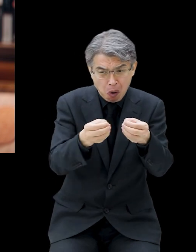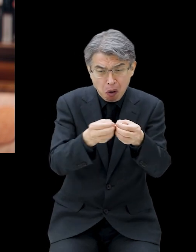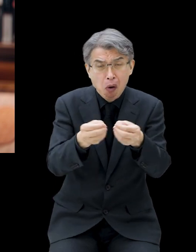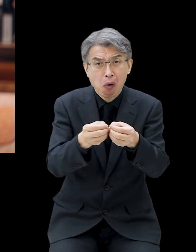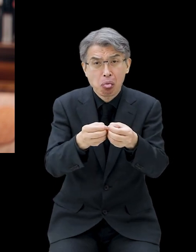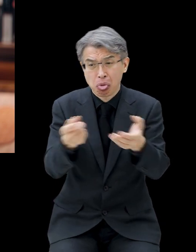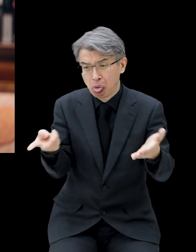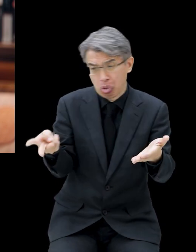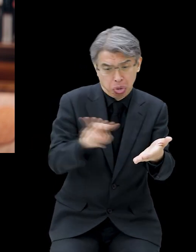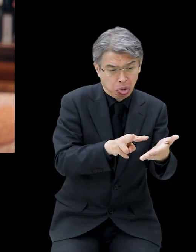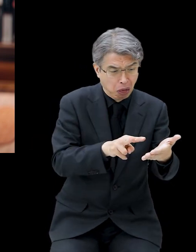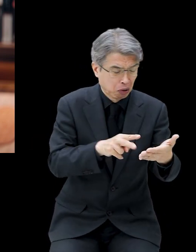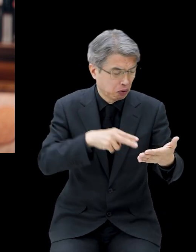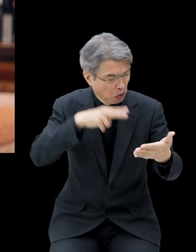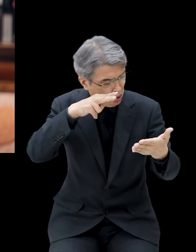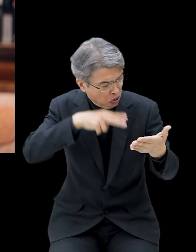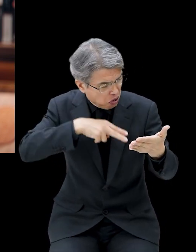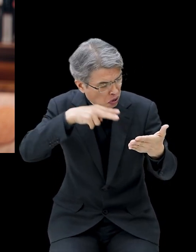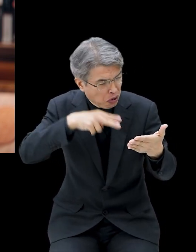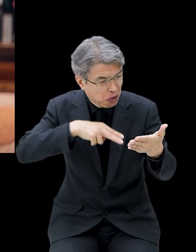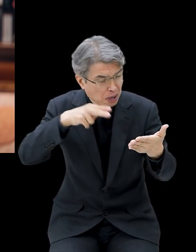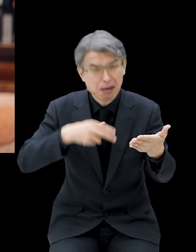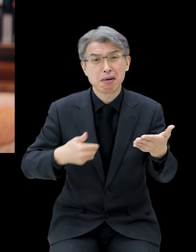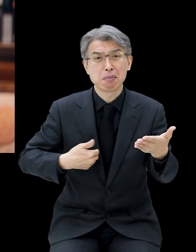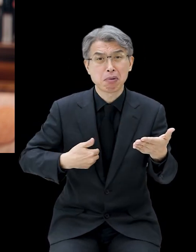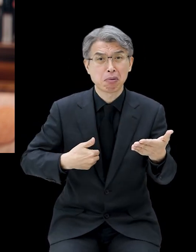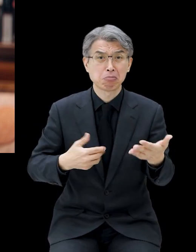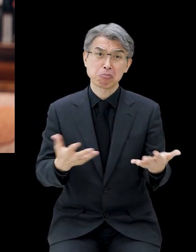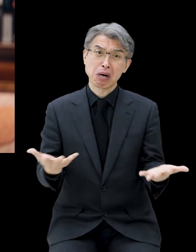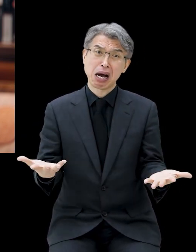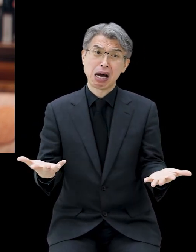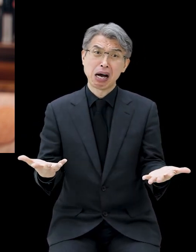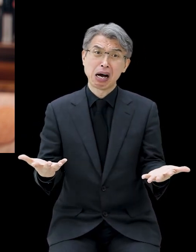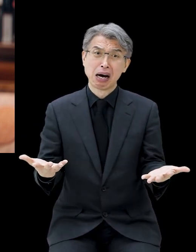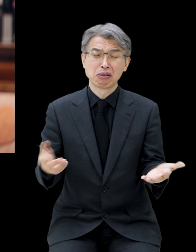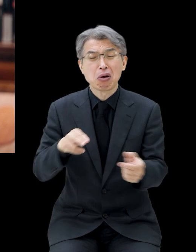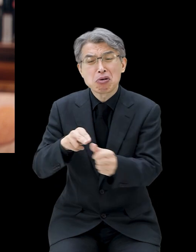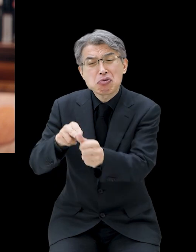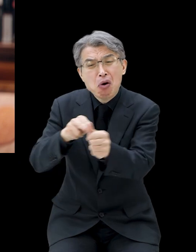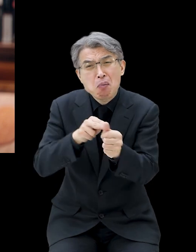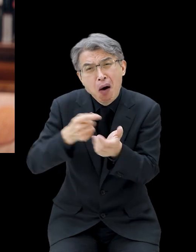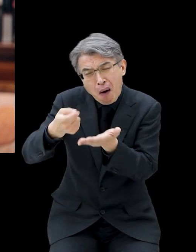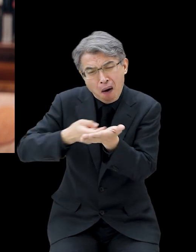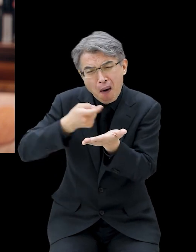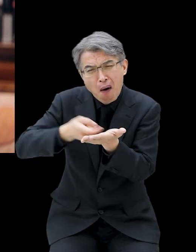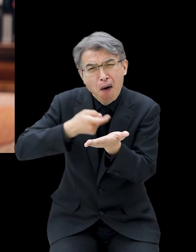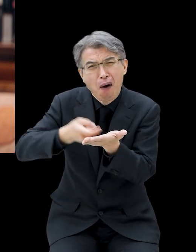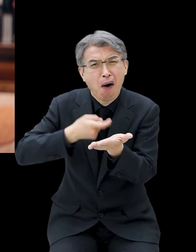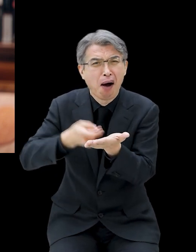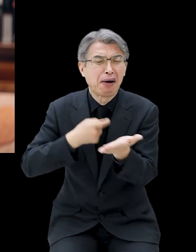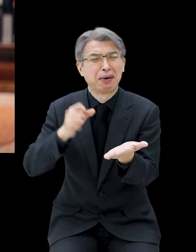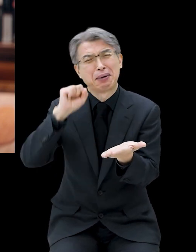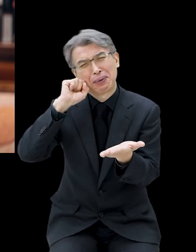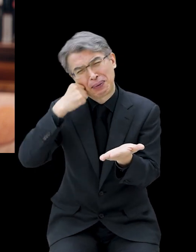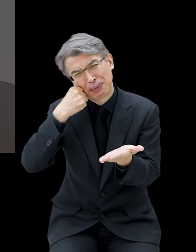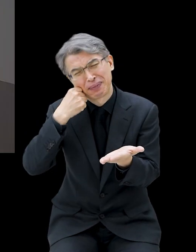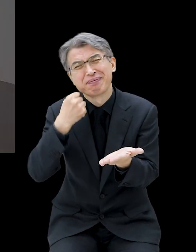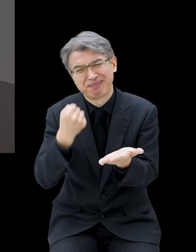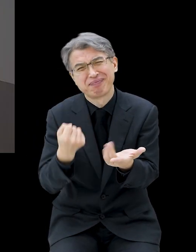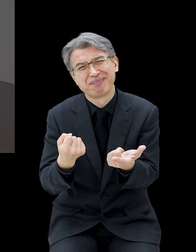입력을 텍스트로 변환해서 읽어야 되는데 그런 게 없어서 정보 습득이 가장